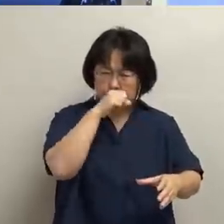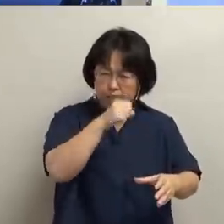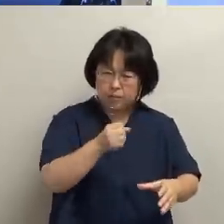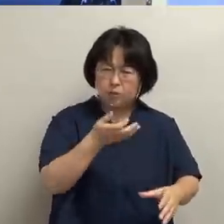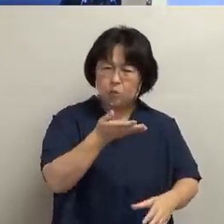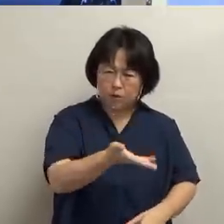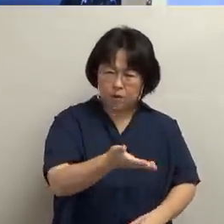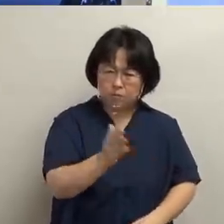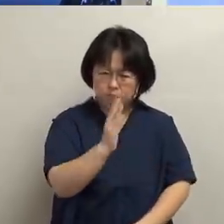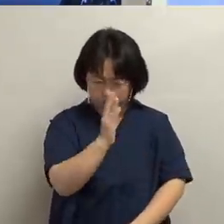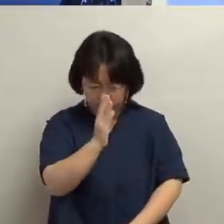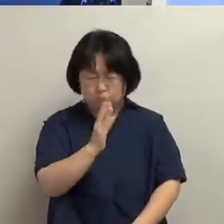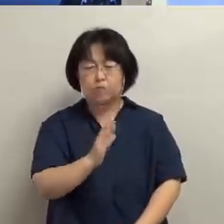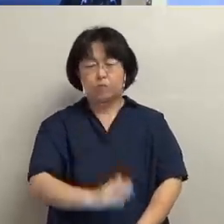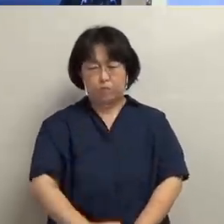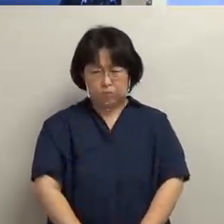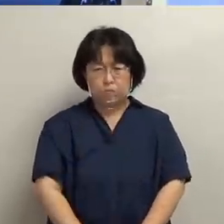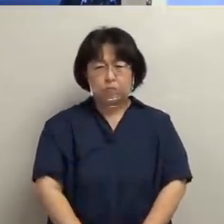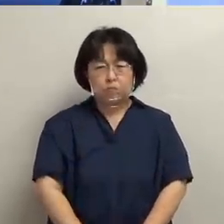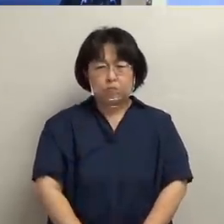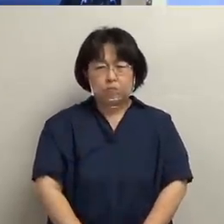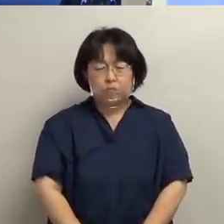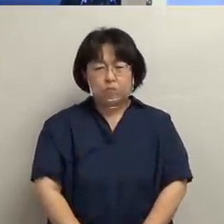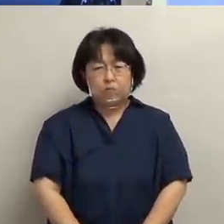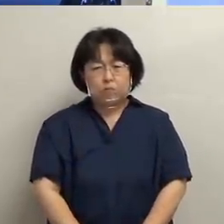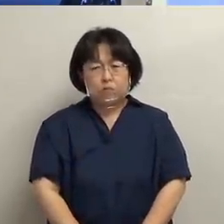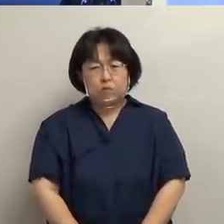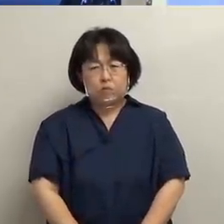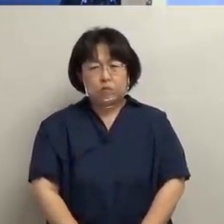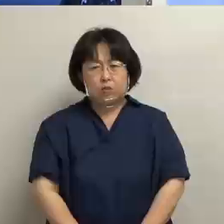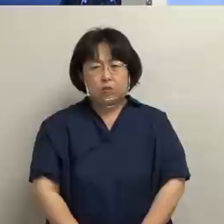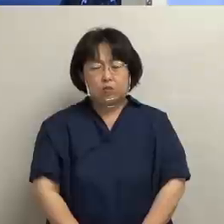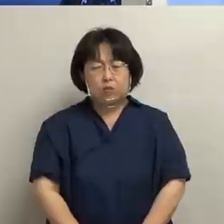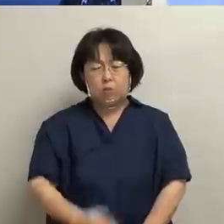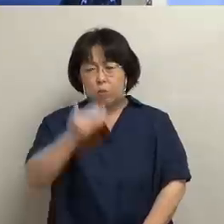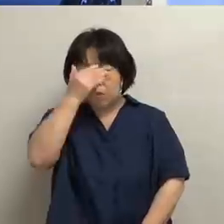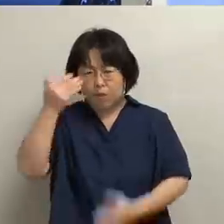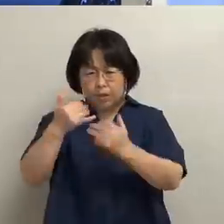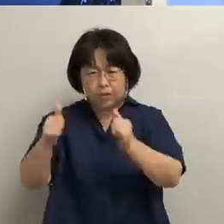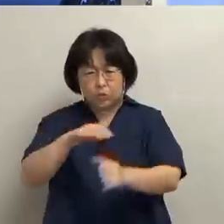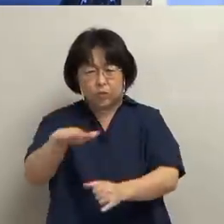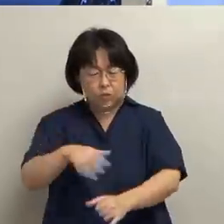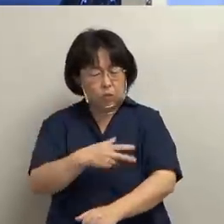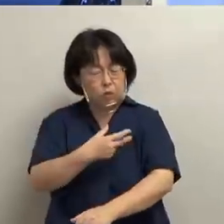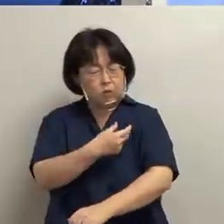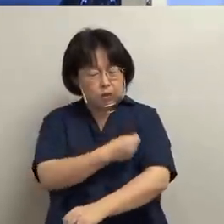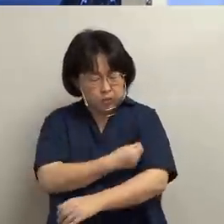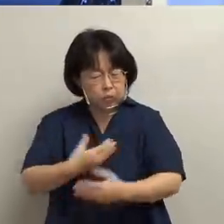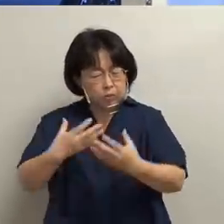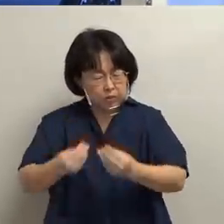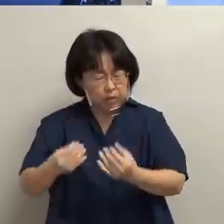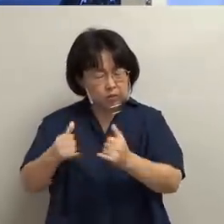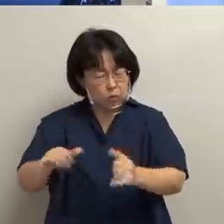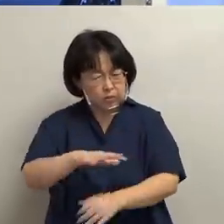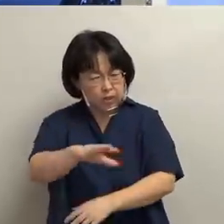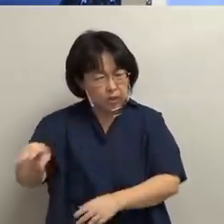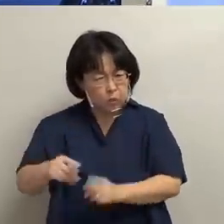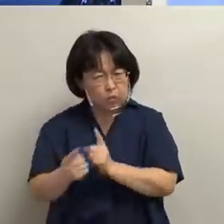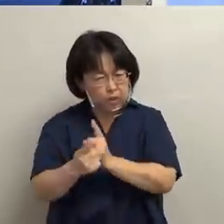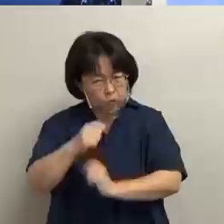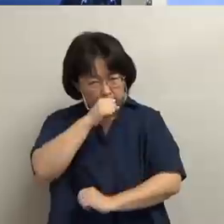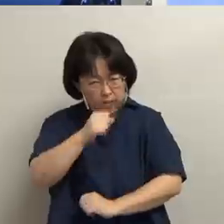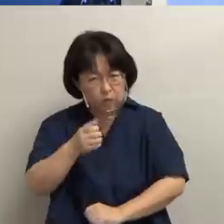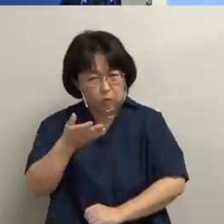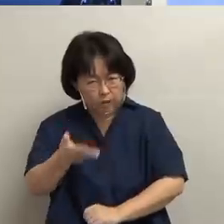かやっぱり前ようぜあのまあアーマー20代とか30代の全容大勝した政策がいいのかたとえば line